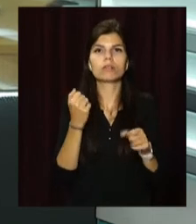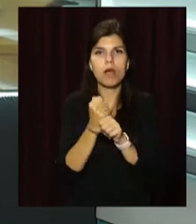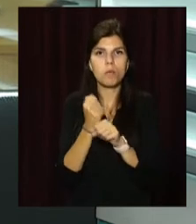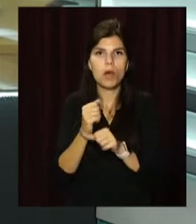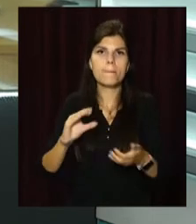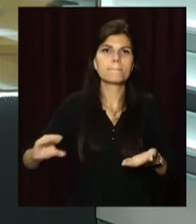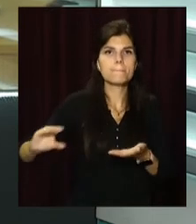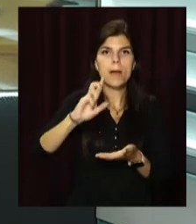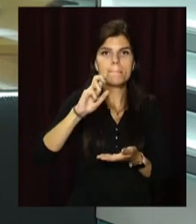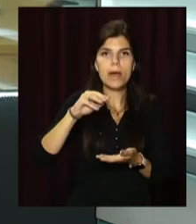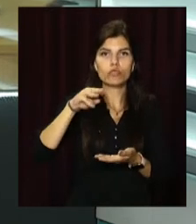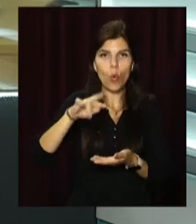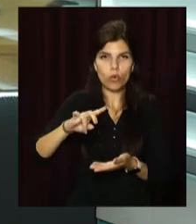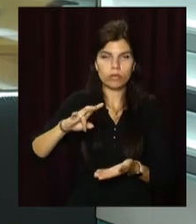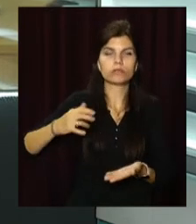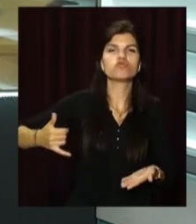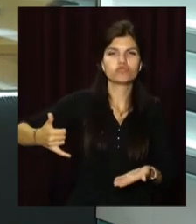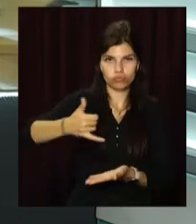роботи. Подробиці далі в сюжеті.